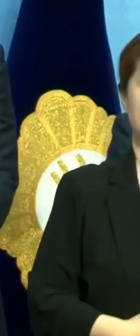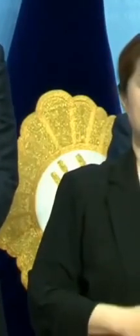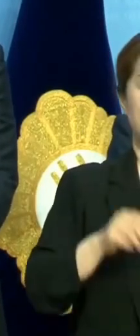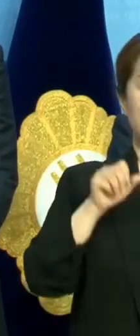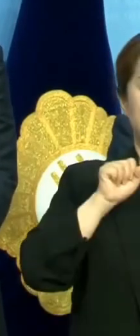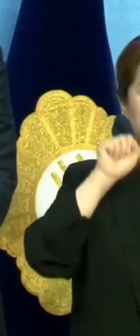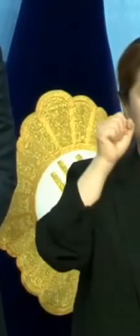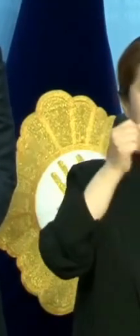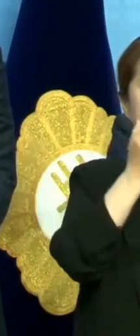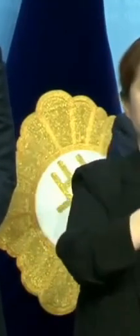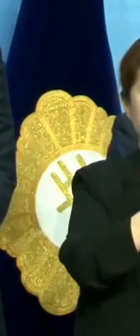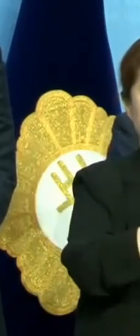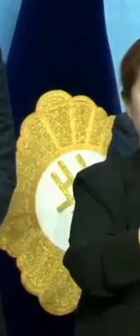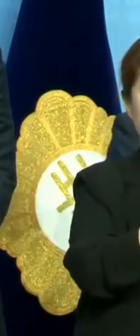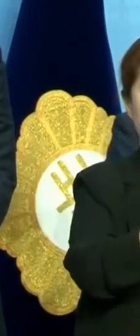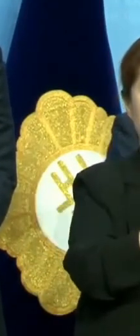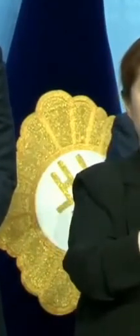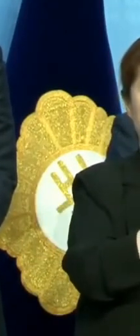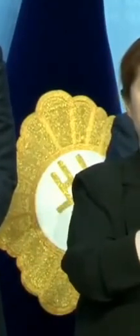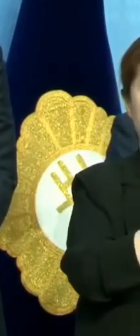운동도 하지 말고